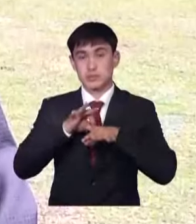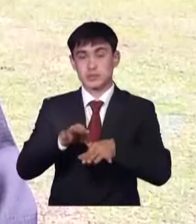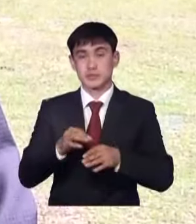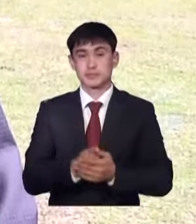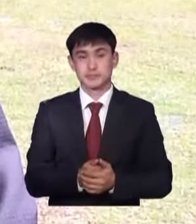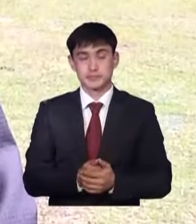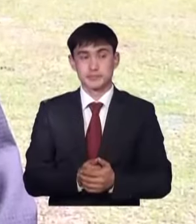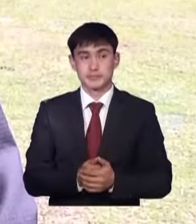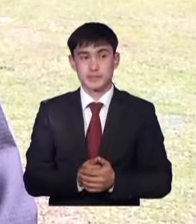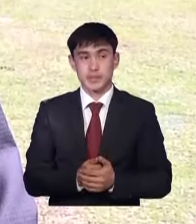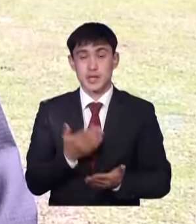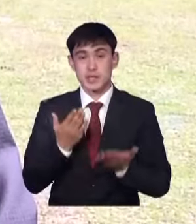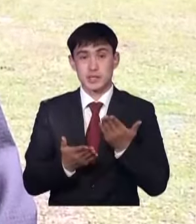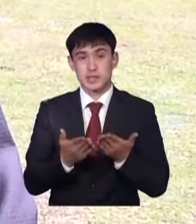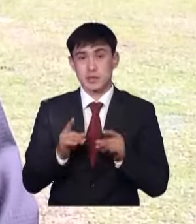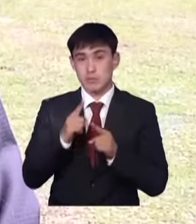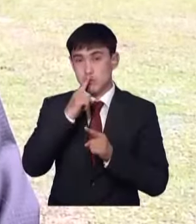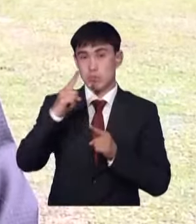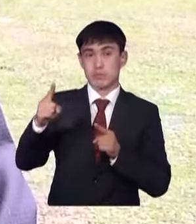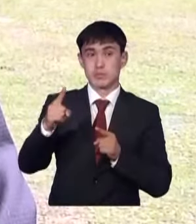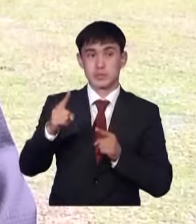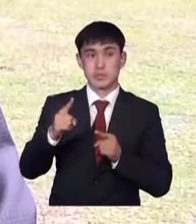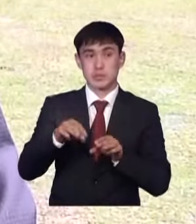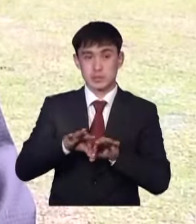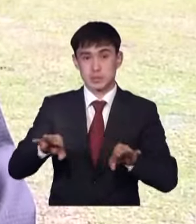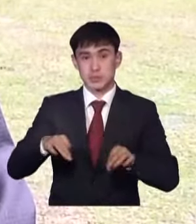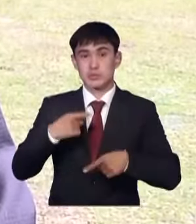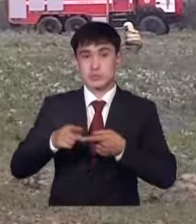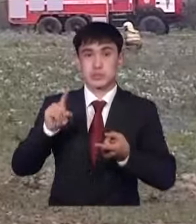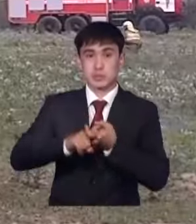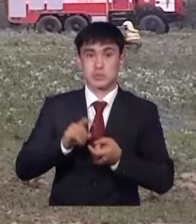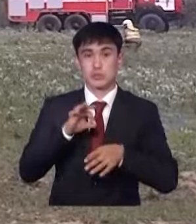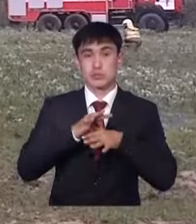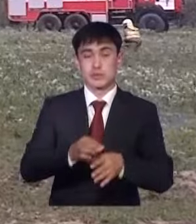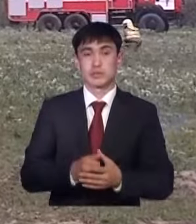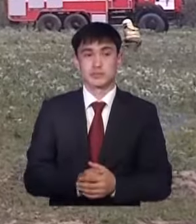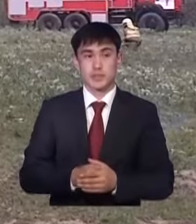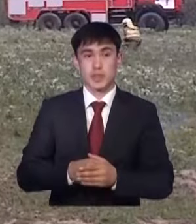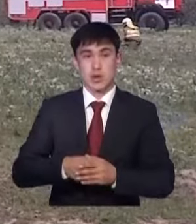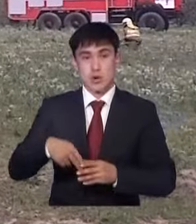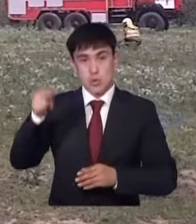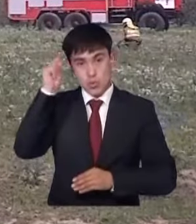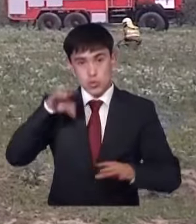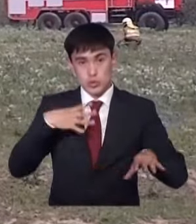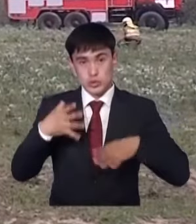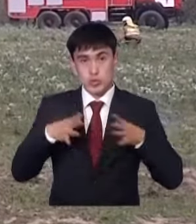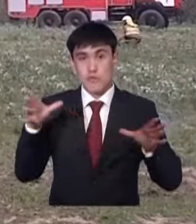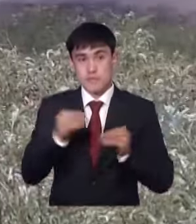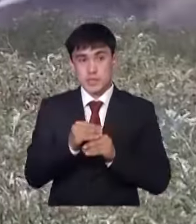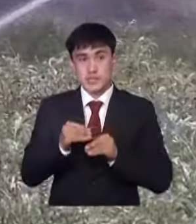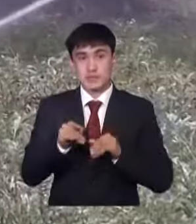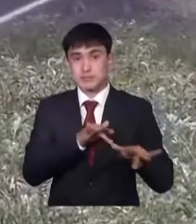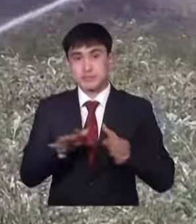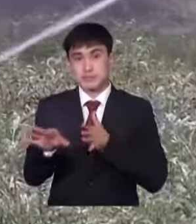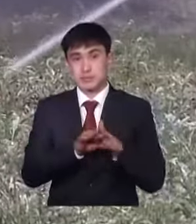сусыз аймақтарға. Ал егер енді одан қашықтау болып жатса, тасымалдау арқылы жүргізіледі. Оқу жаттығуға күшті құрылымдар бірлесіп шапшаң